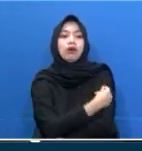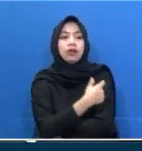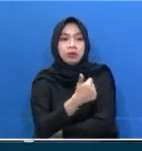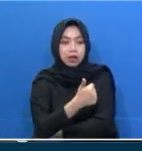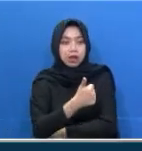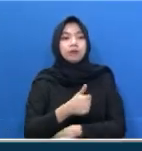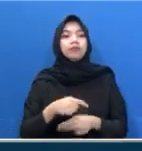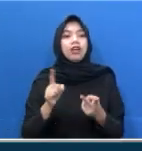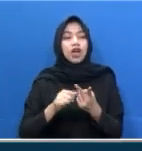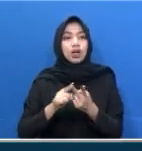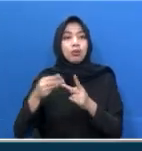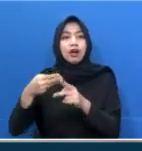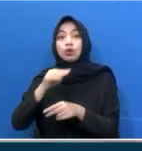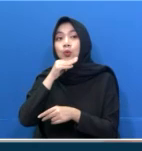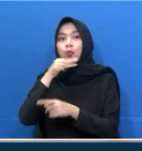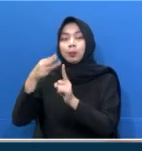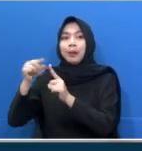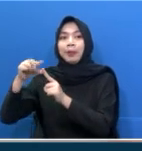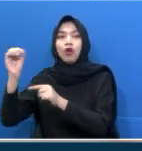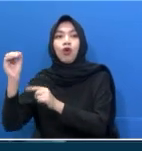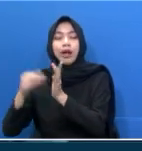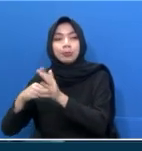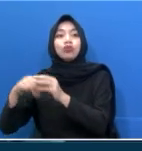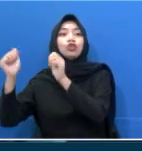pemberian izin edar dari BPOM